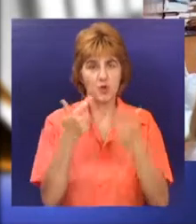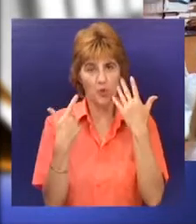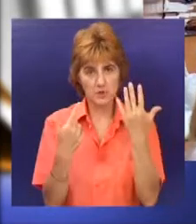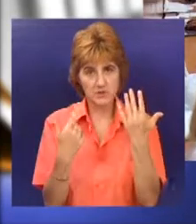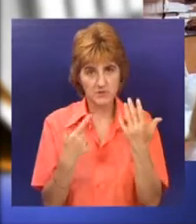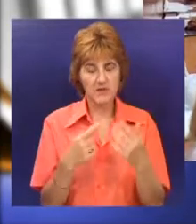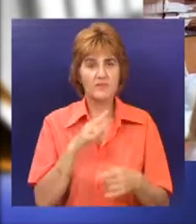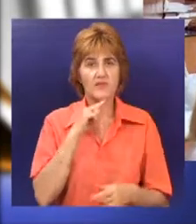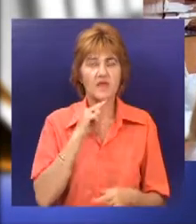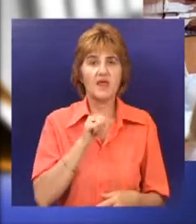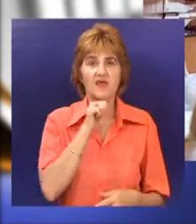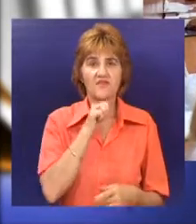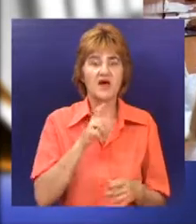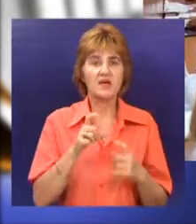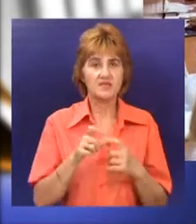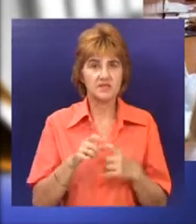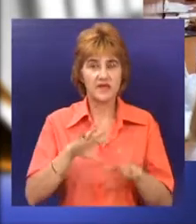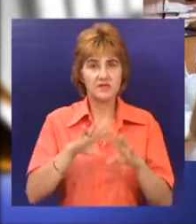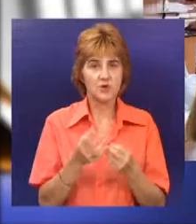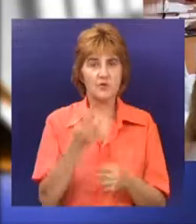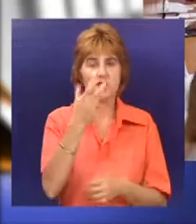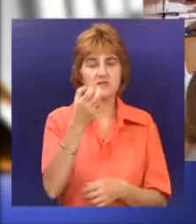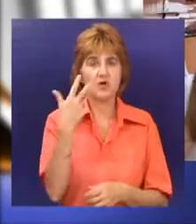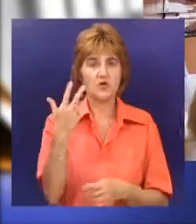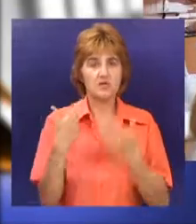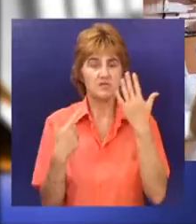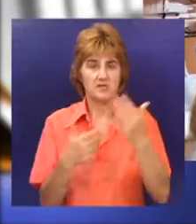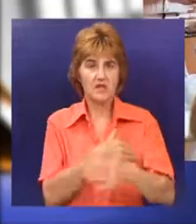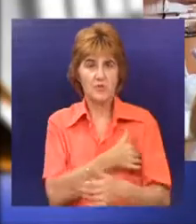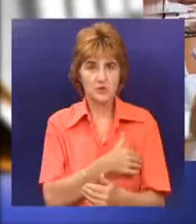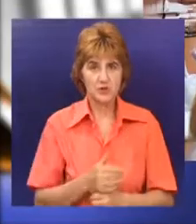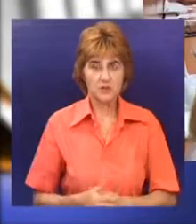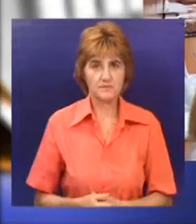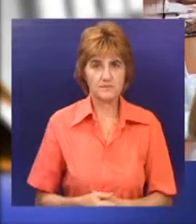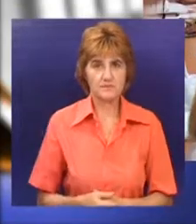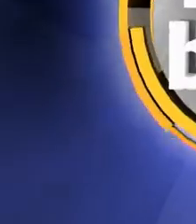170, a tehnička škola Ivan Saris 337 učenika.